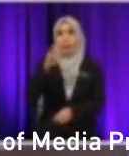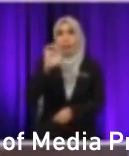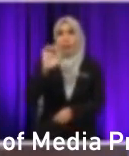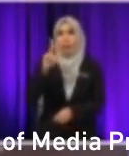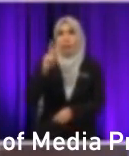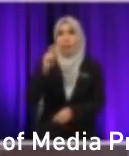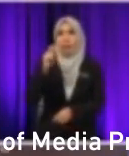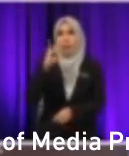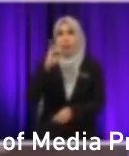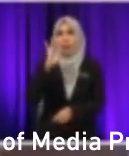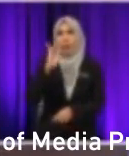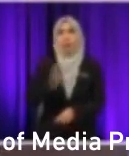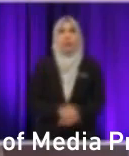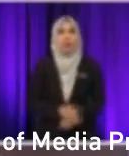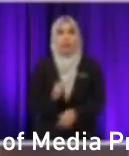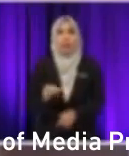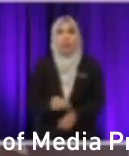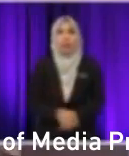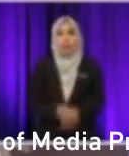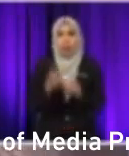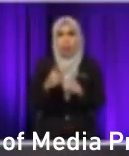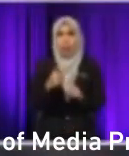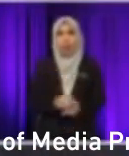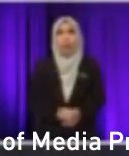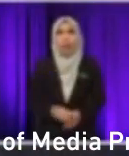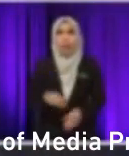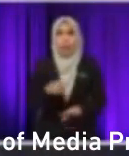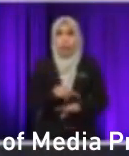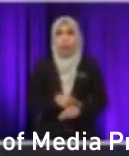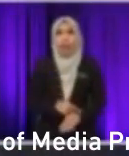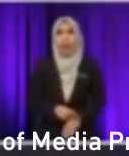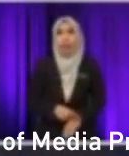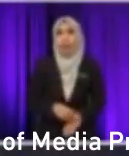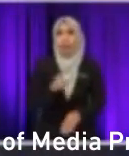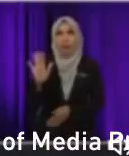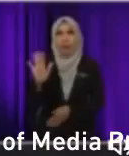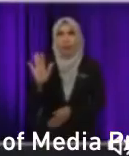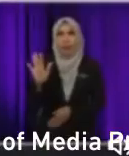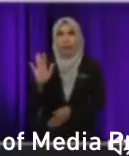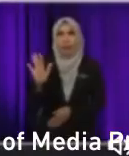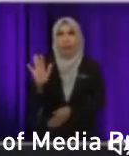perlu menjawab dalam 1 jam 30 minit. Okey, baik. Terima kasih Puan atas penjelasan tentang taksiran sumar.